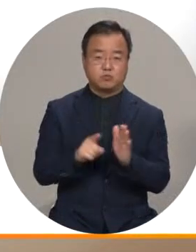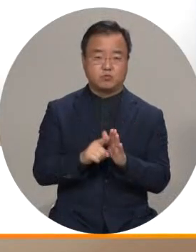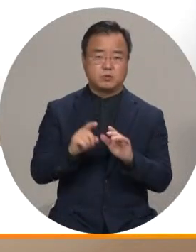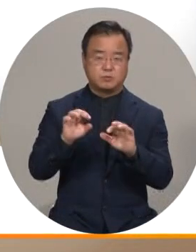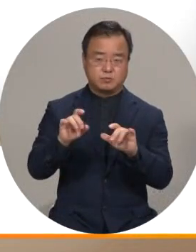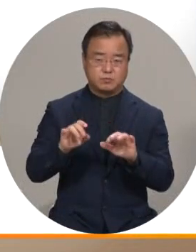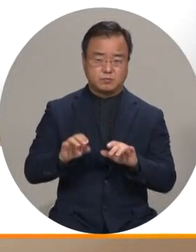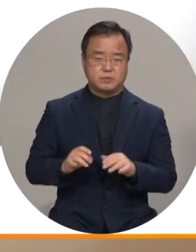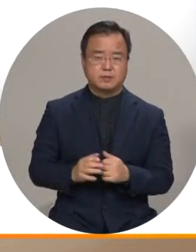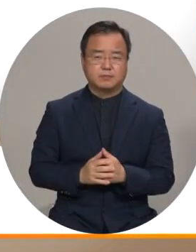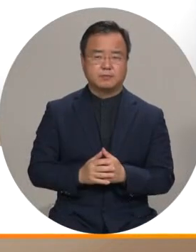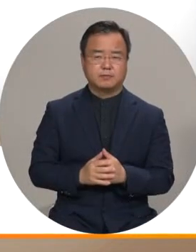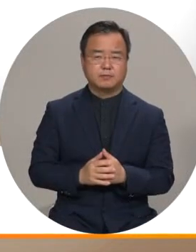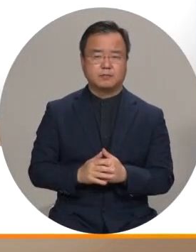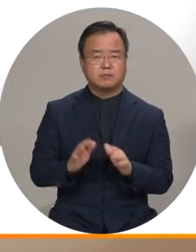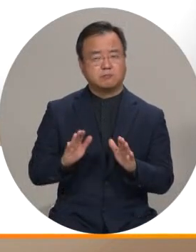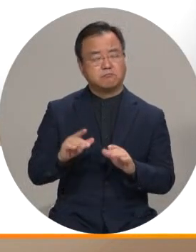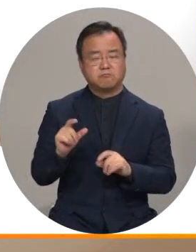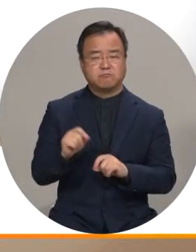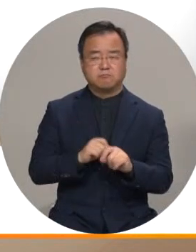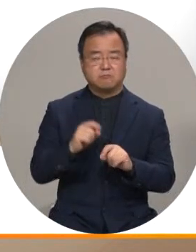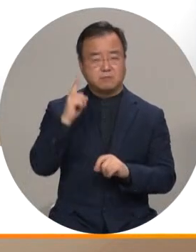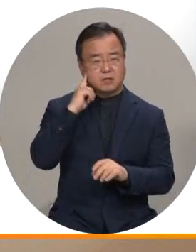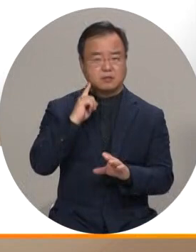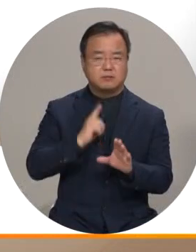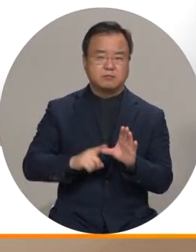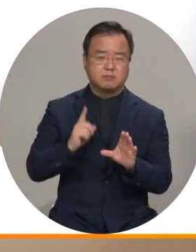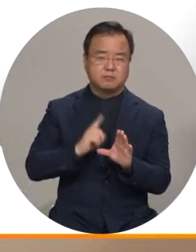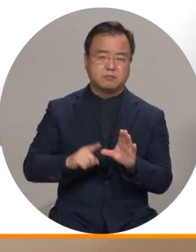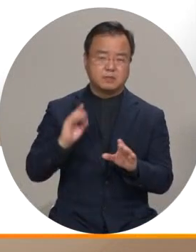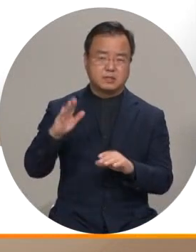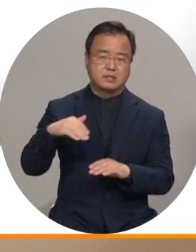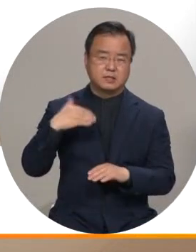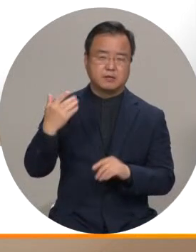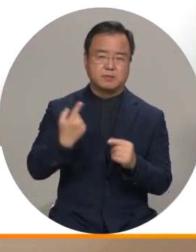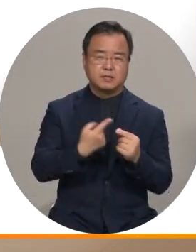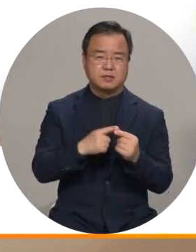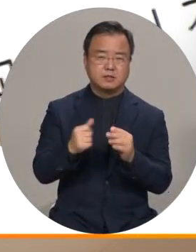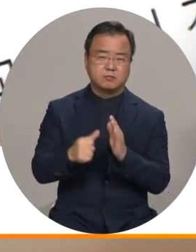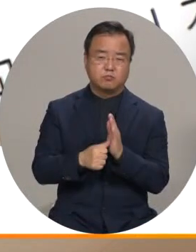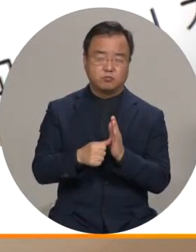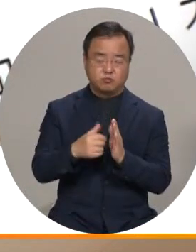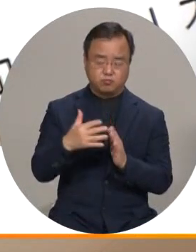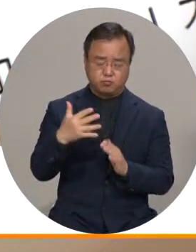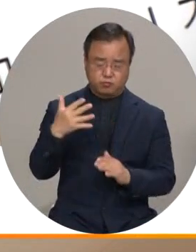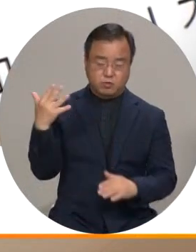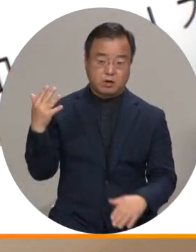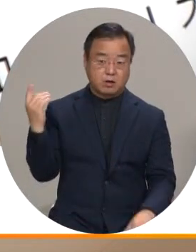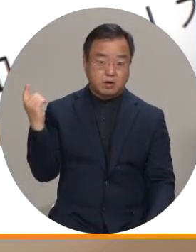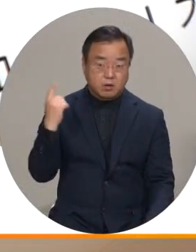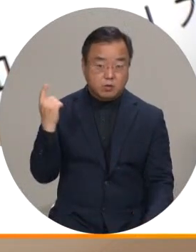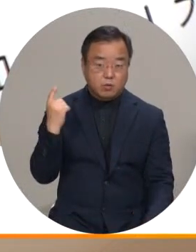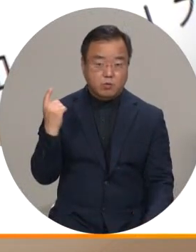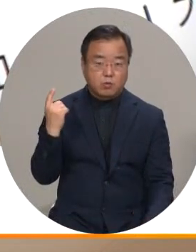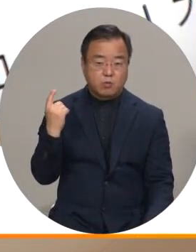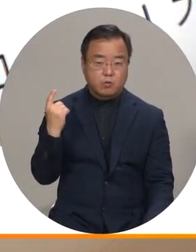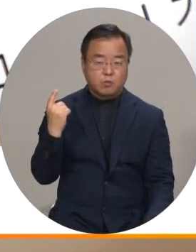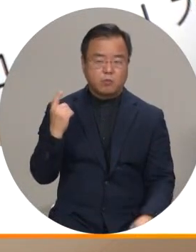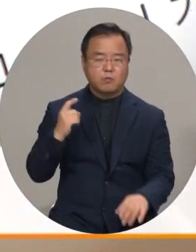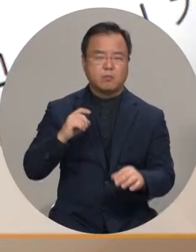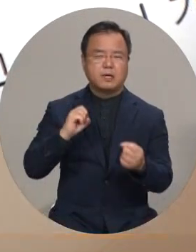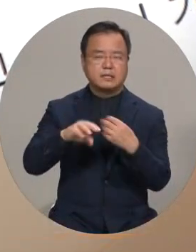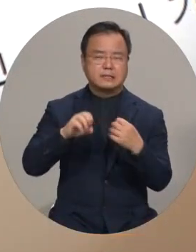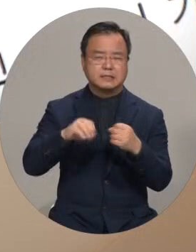그래서 그냥 뭐 별 생각 없었고 나중에 그 글이 유명해졌다고 이야기를 들었을 때 댓글을